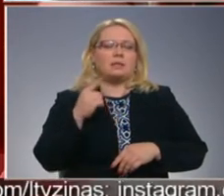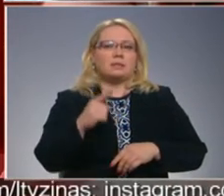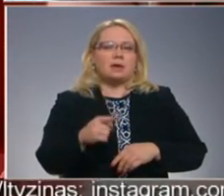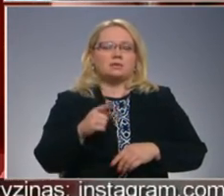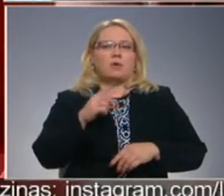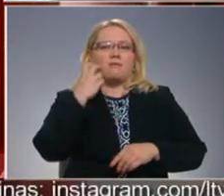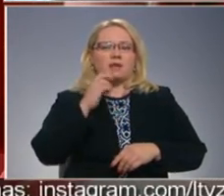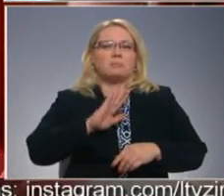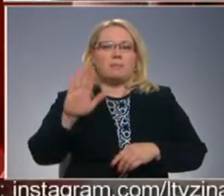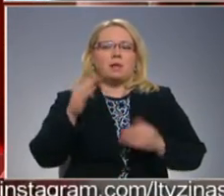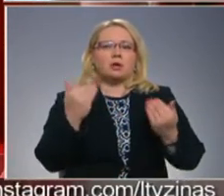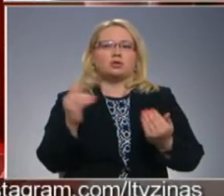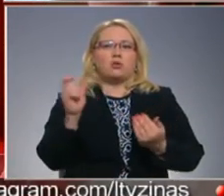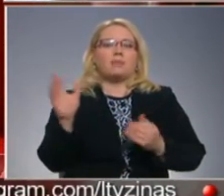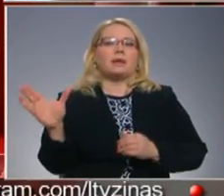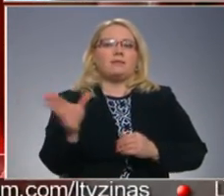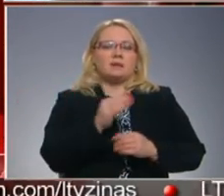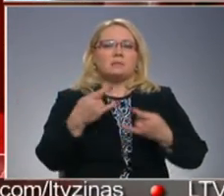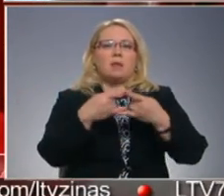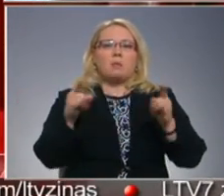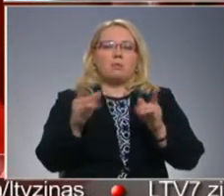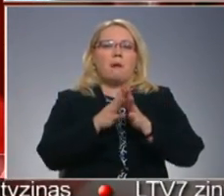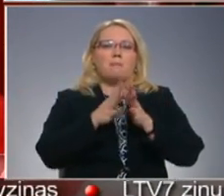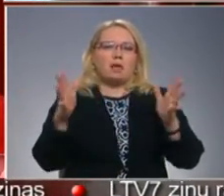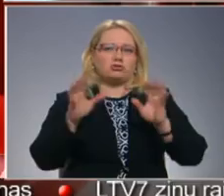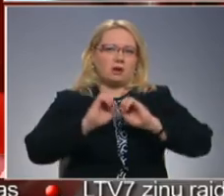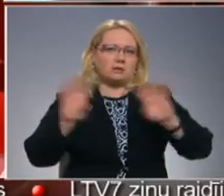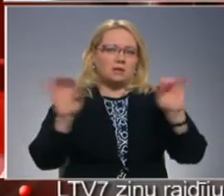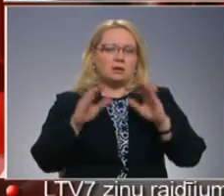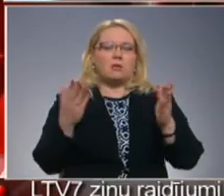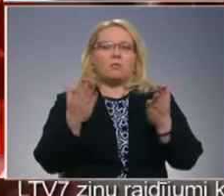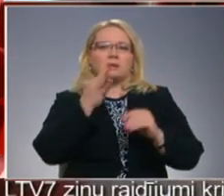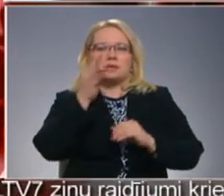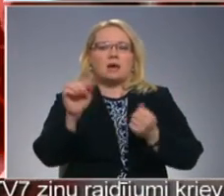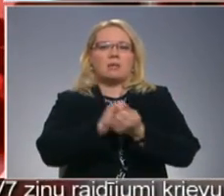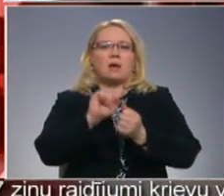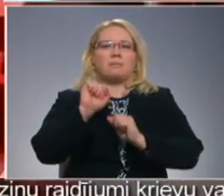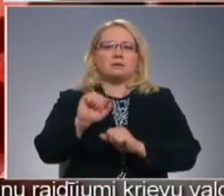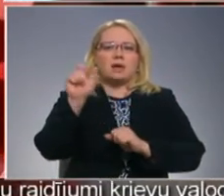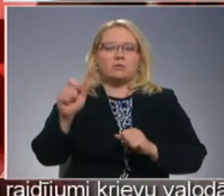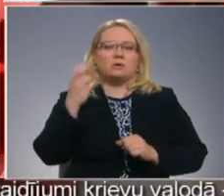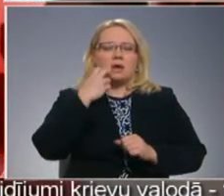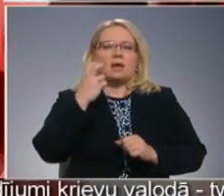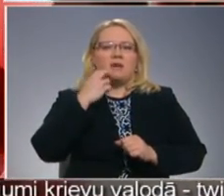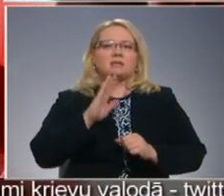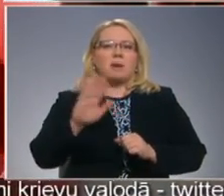šeit no Vecpiebalgas mums šobrīd viss, bet panorāmā plašāk jau skaidrosim, ko saka dabas aizstāvi, ko saka Vecpiebalgas iedzīvotāji.